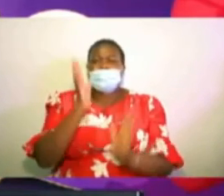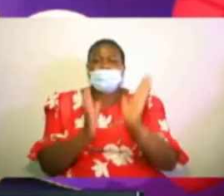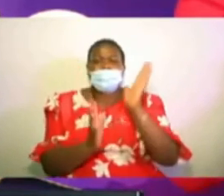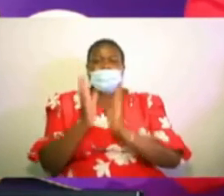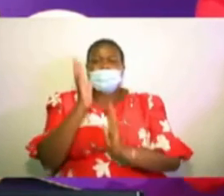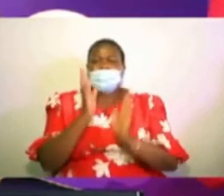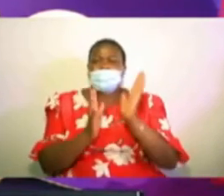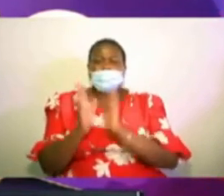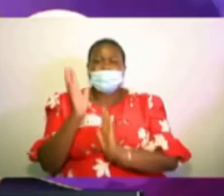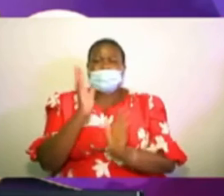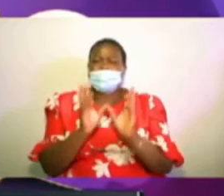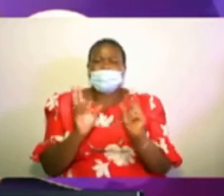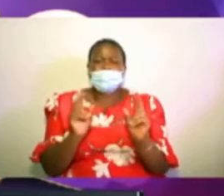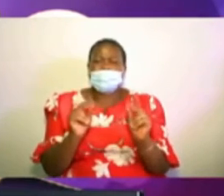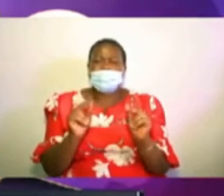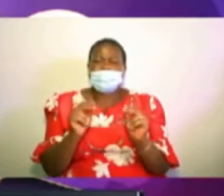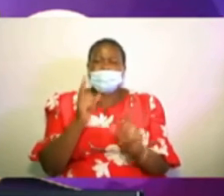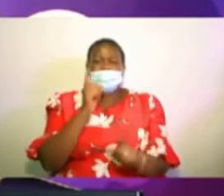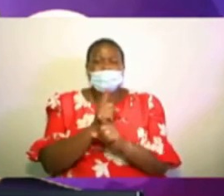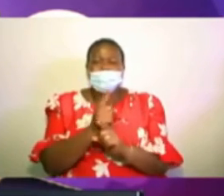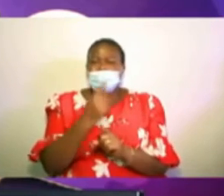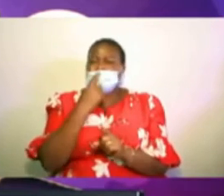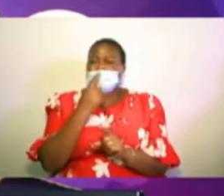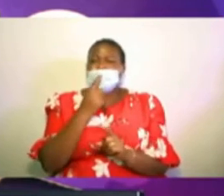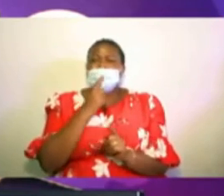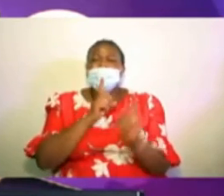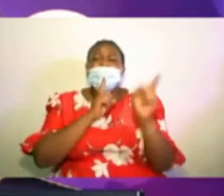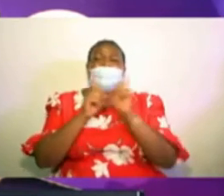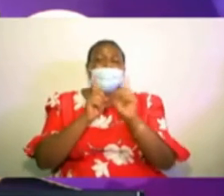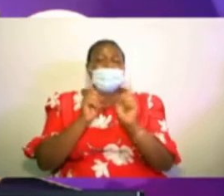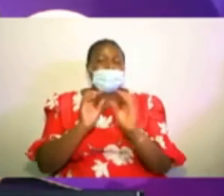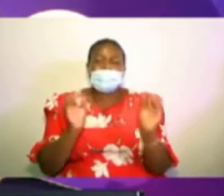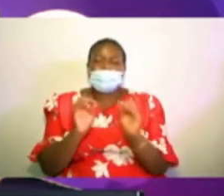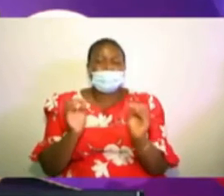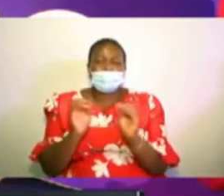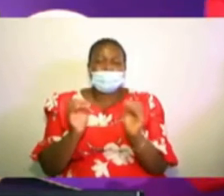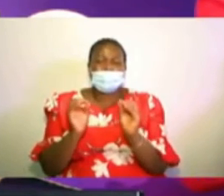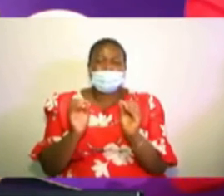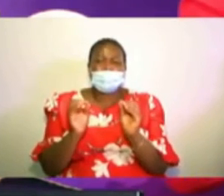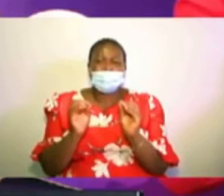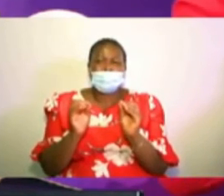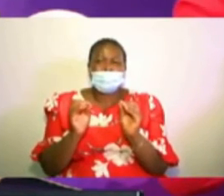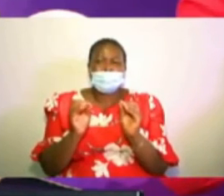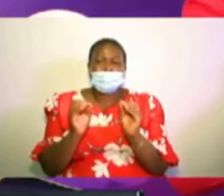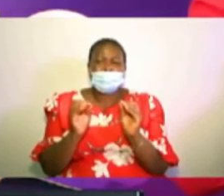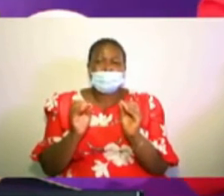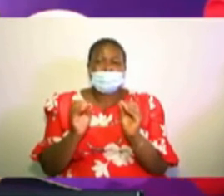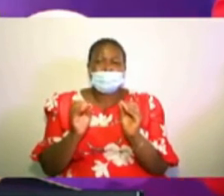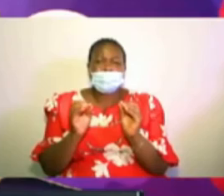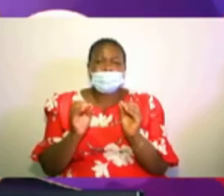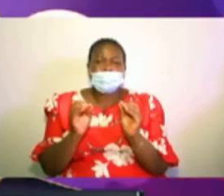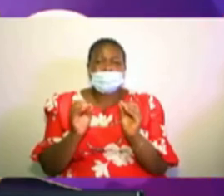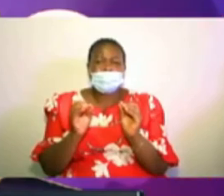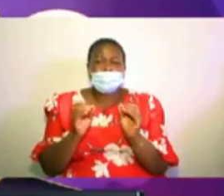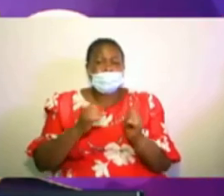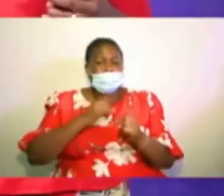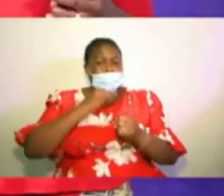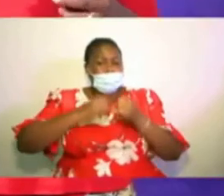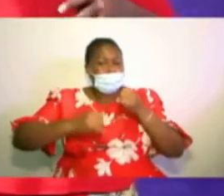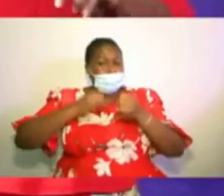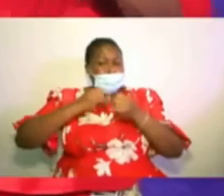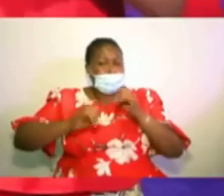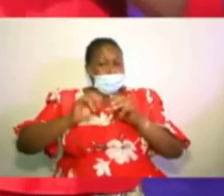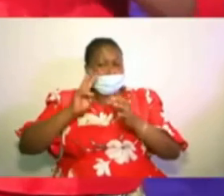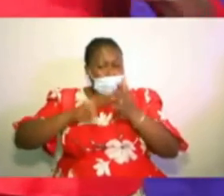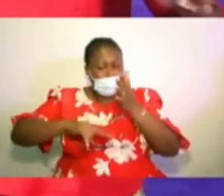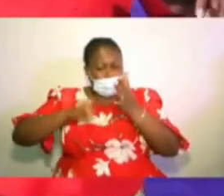devons aller au-delà du simple fait de les citer verbalement. Especially the last part.